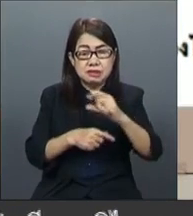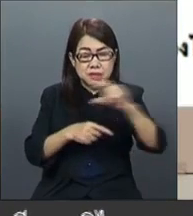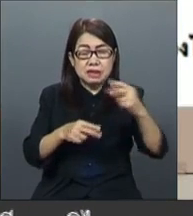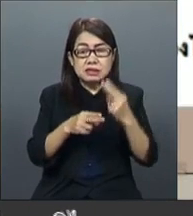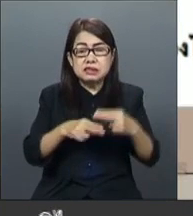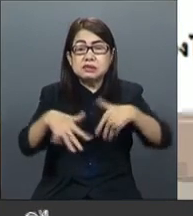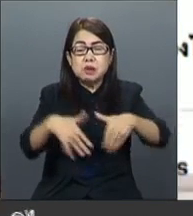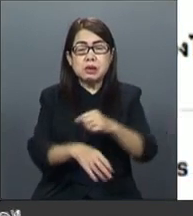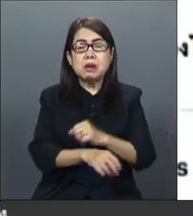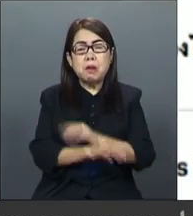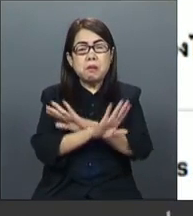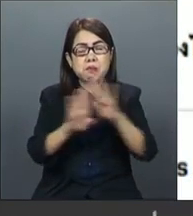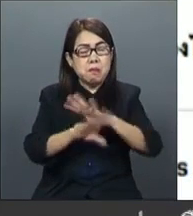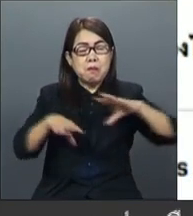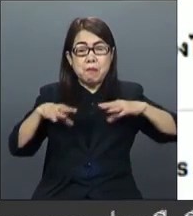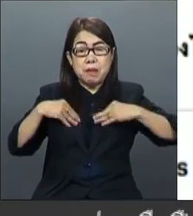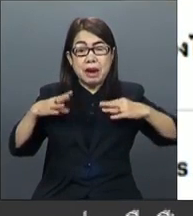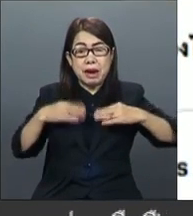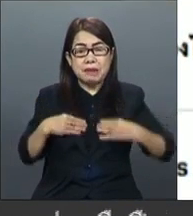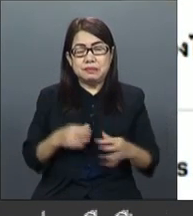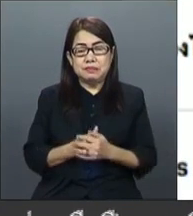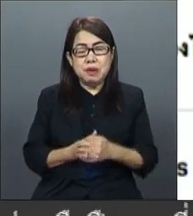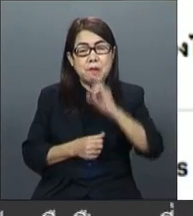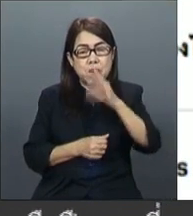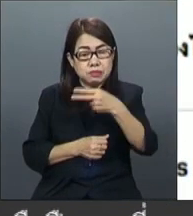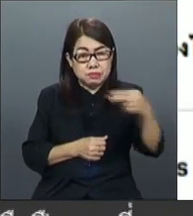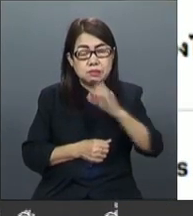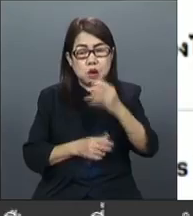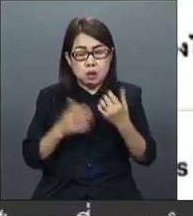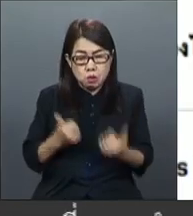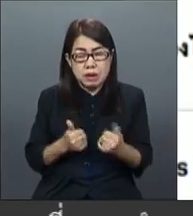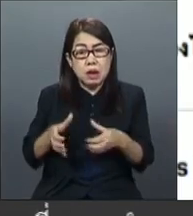เกตเวย์ยังประกาศด้วยว่าการเคลื่อนไหวคัดค้านครั้งนี้นอกจากมีก